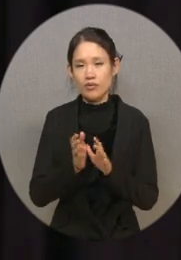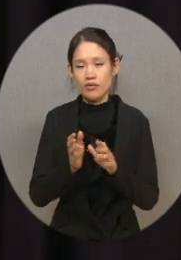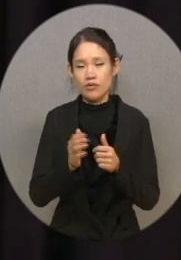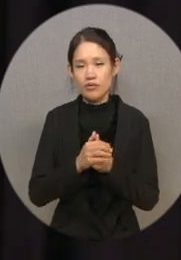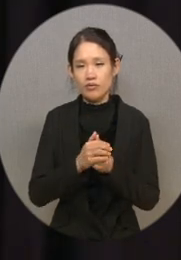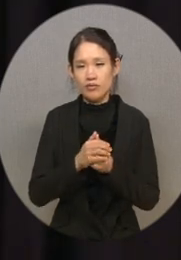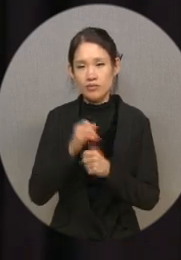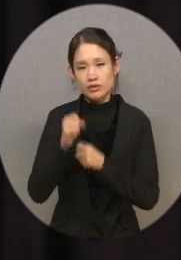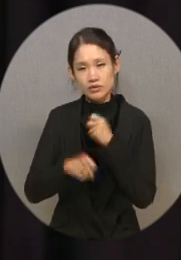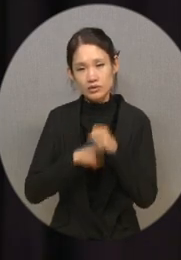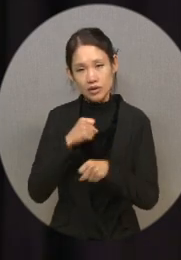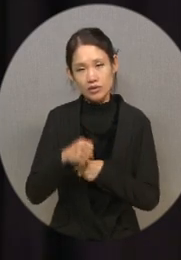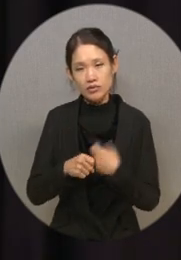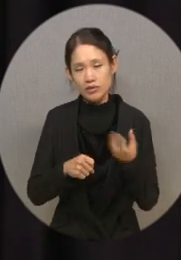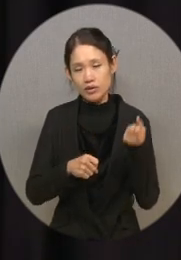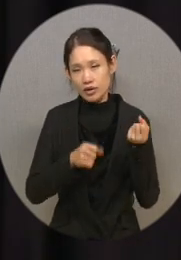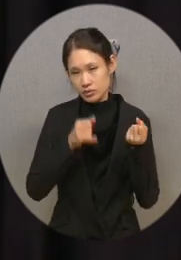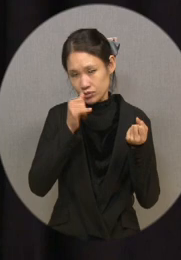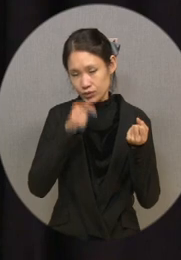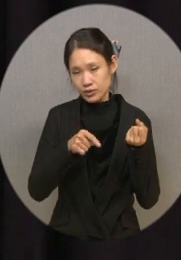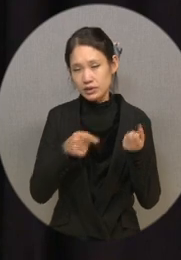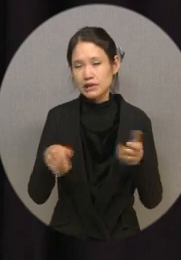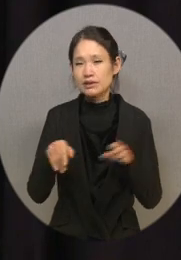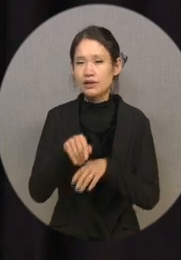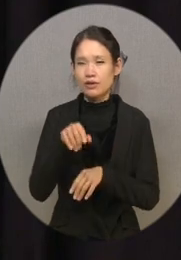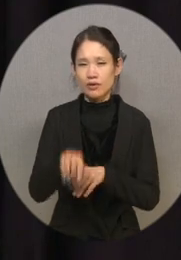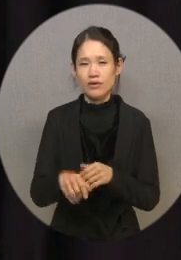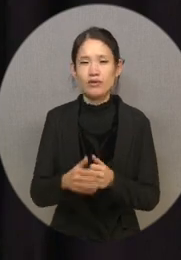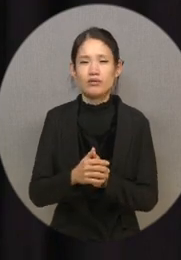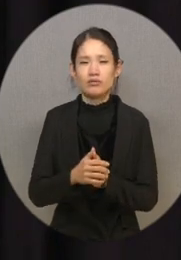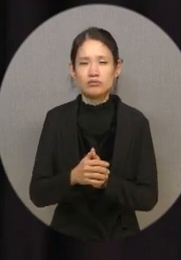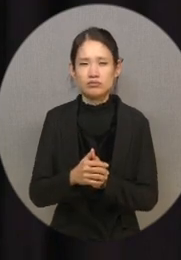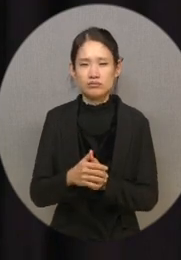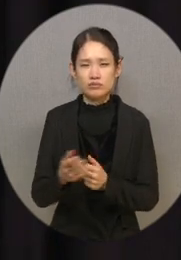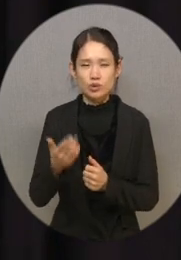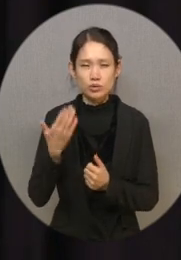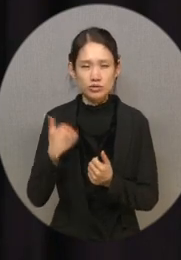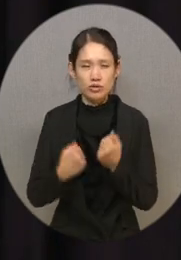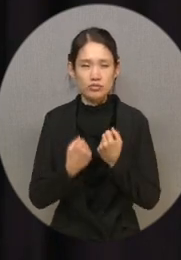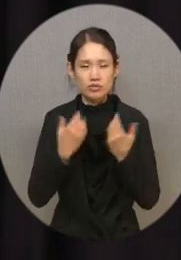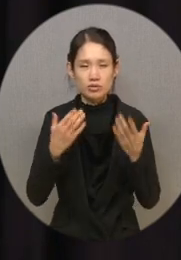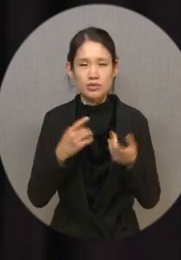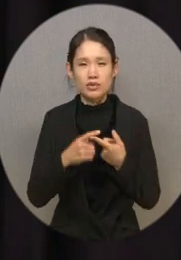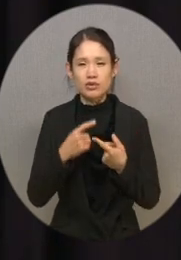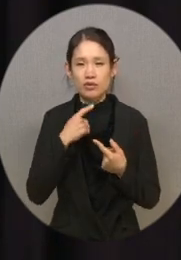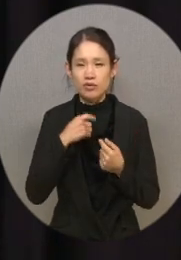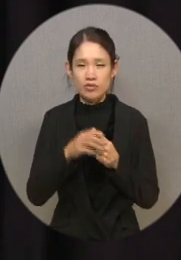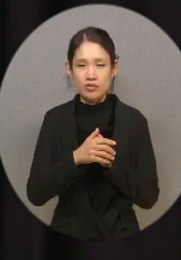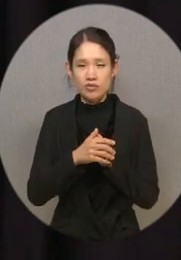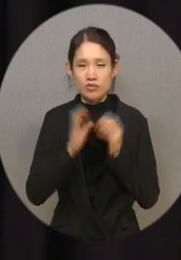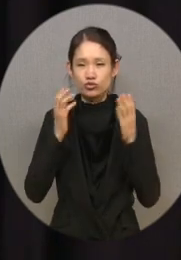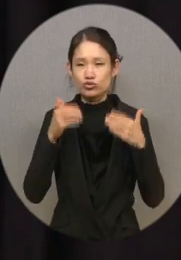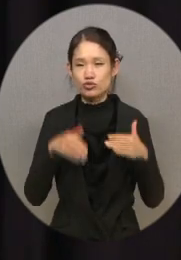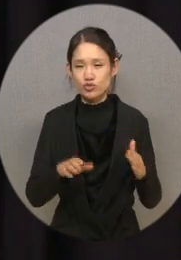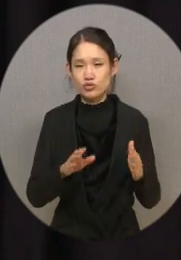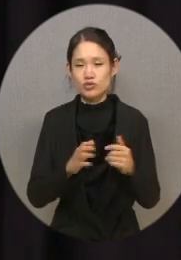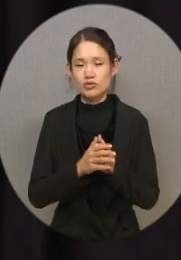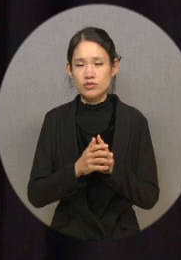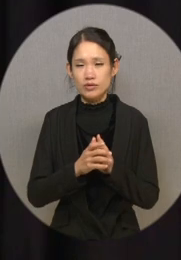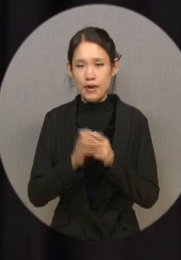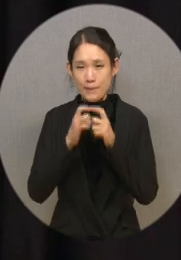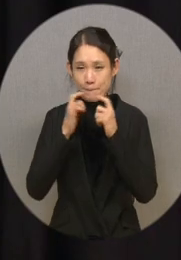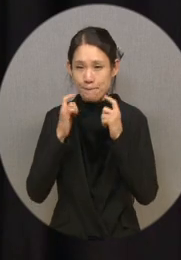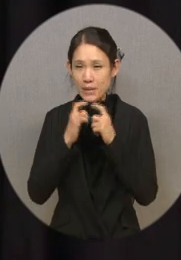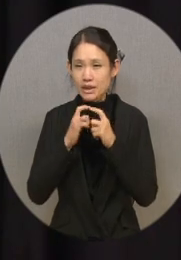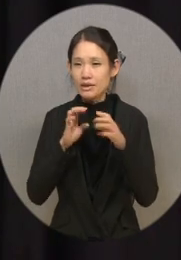공공기관이면서 자율성을 갖고 있는 기관이죠. 그러니까는 앞서 말했지만 우리가 출생이 민간